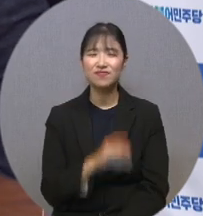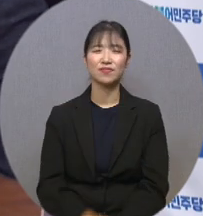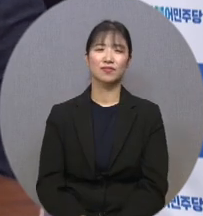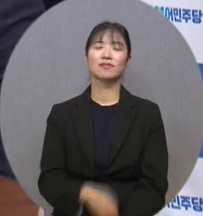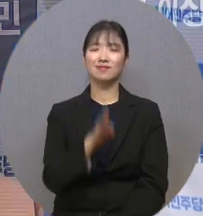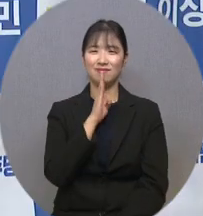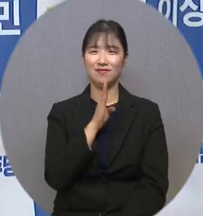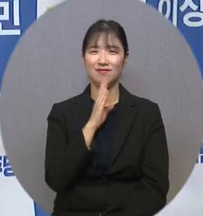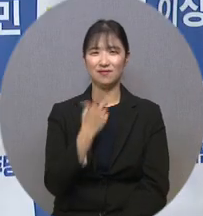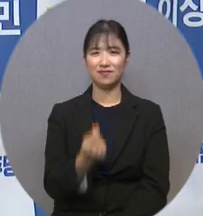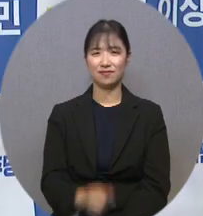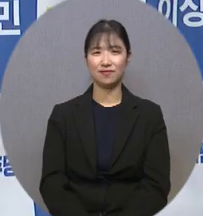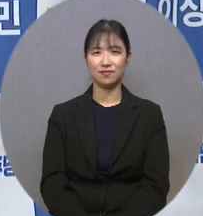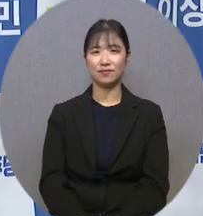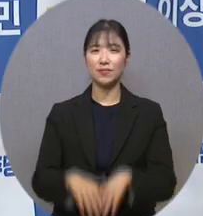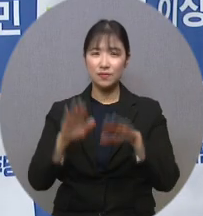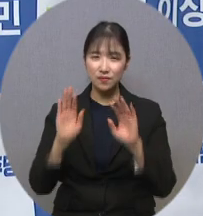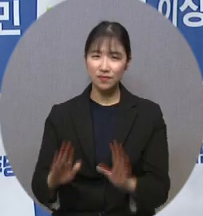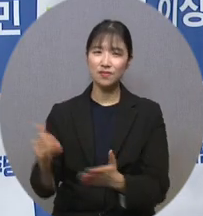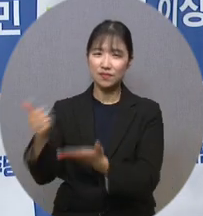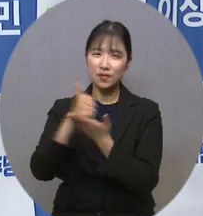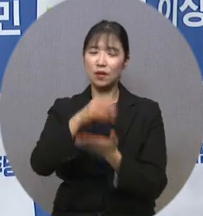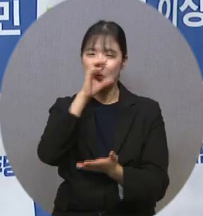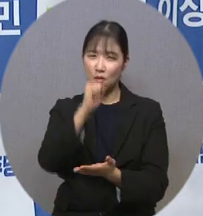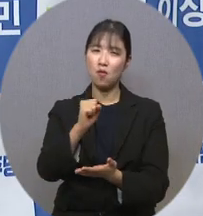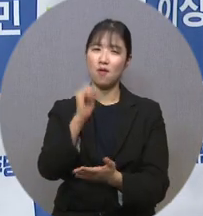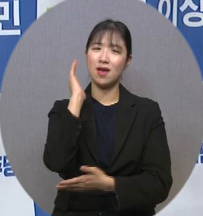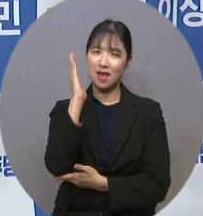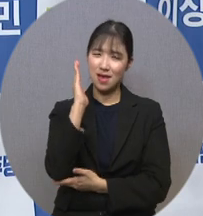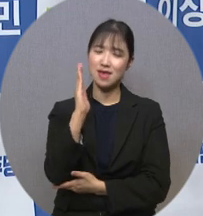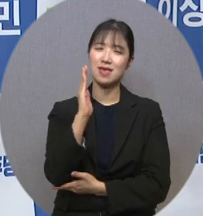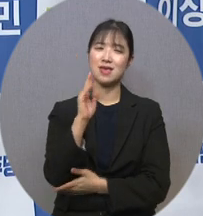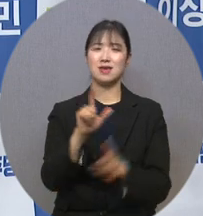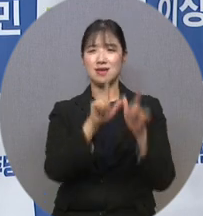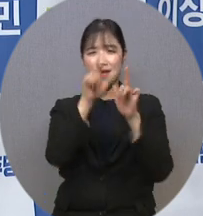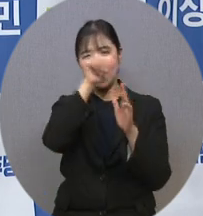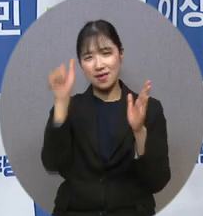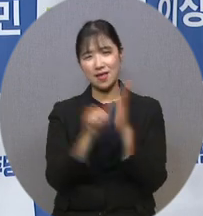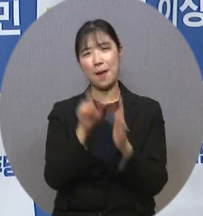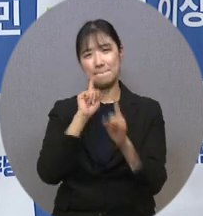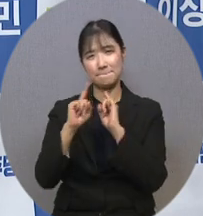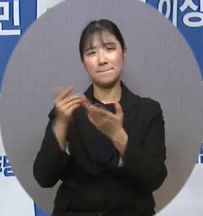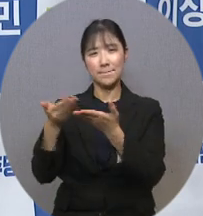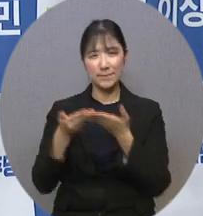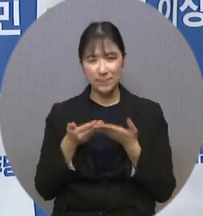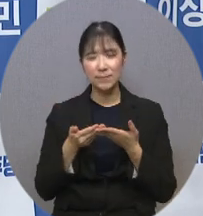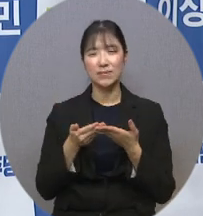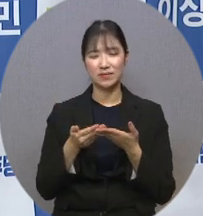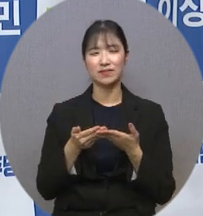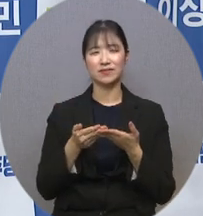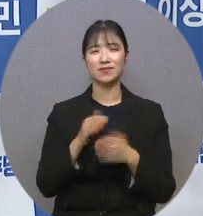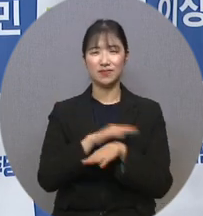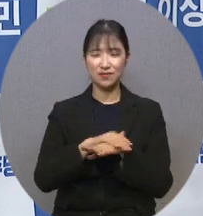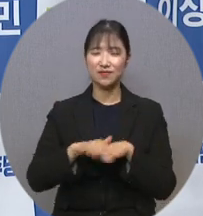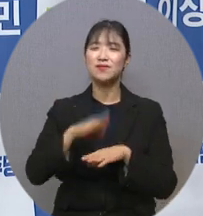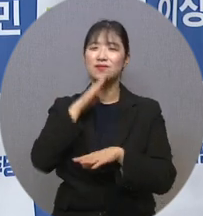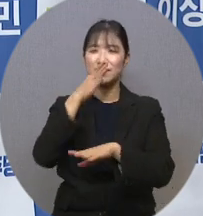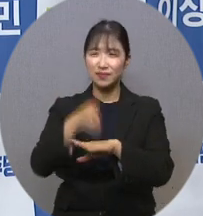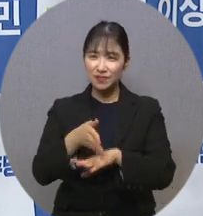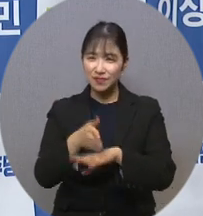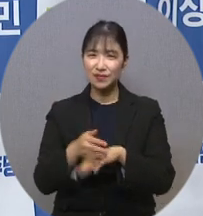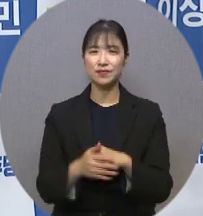그렇습니다. 자, 오늘 나오셔서 좋은 이야기와 삶의 이야기가 담긴 말씀들 제가 굉장히 많이 들었고 너무